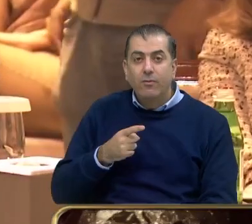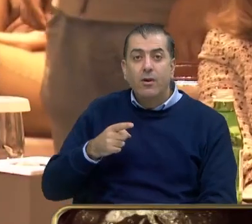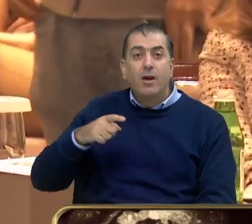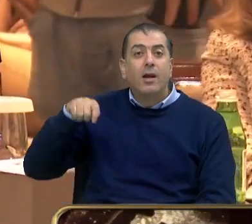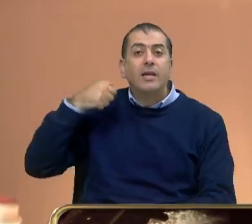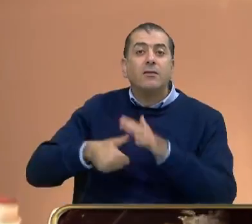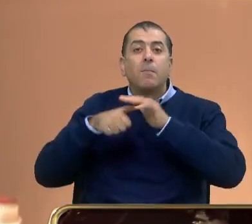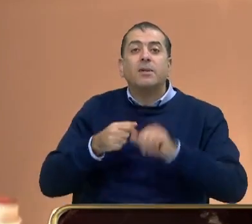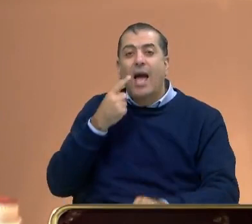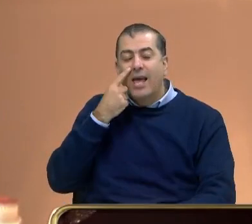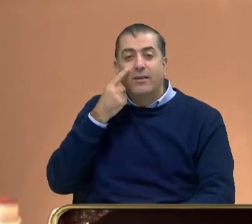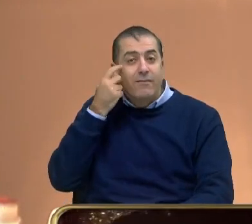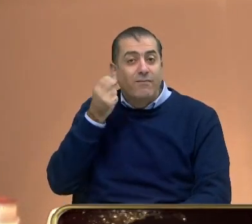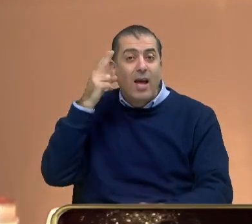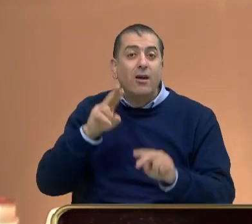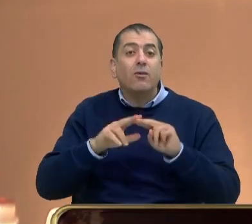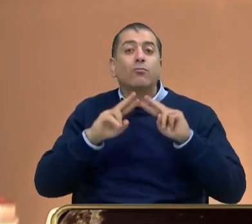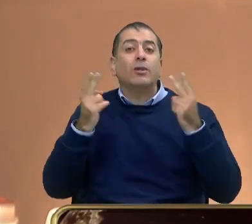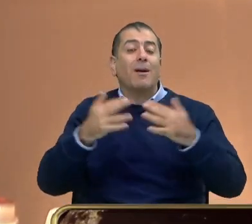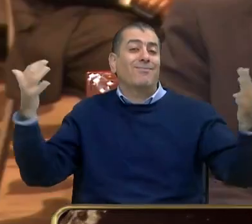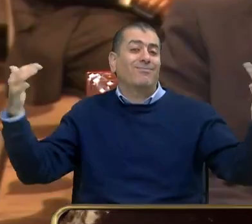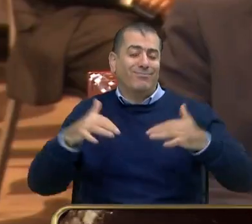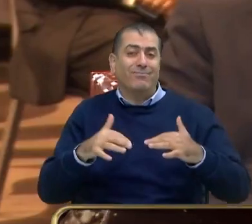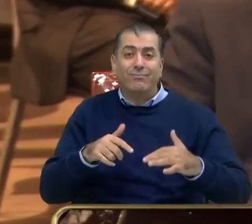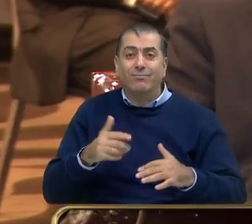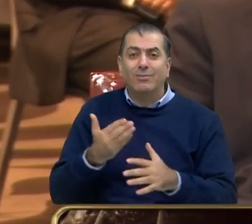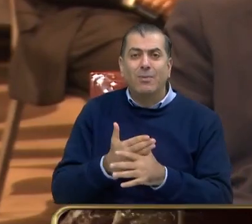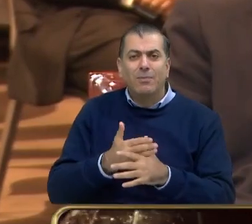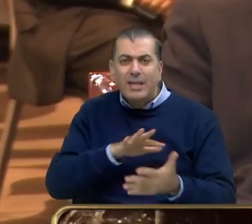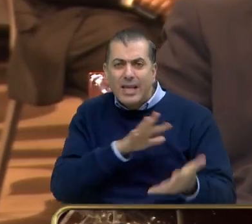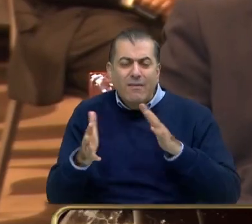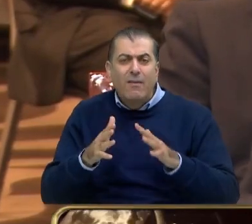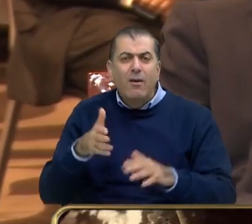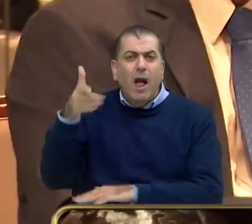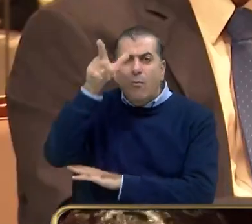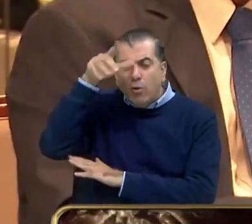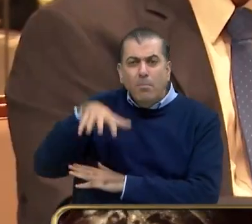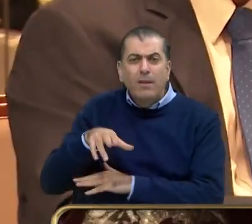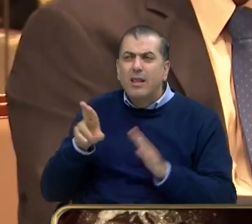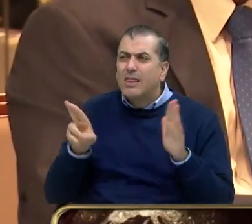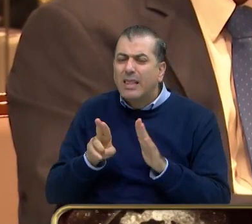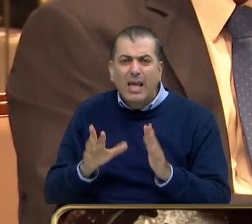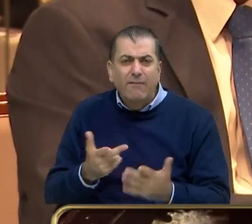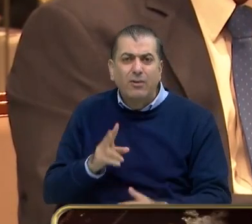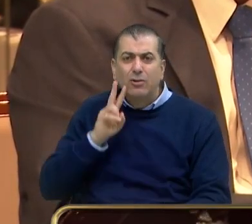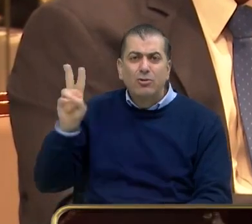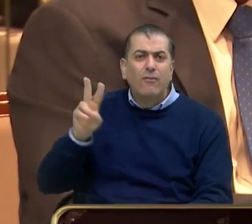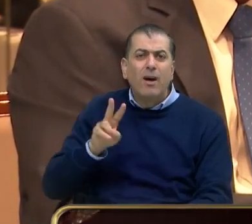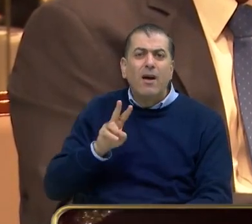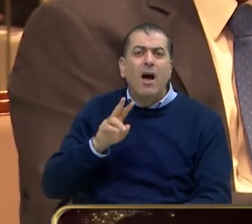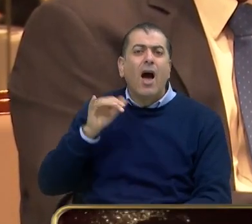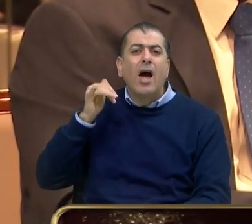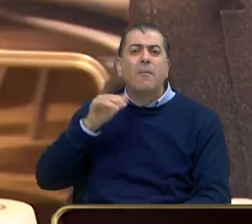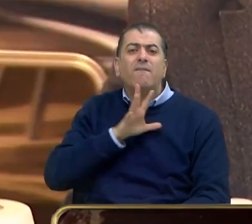نظمتها جمعيه الحوار الديمقراطي الوطني بعنوان التحديات التي تواجه الاردن والعدوان الاسرائيلي الهمجي على الشعب